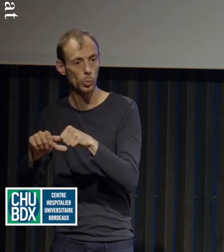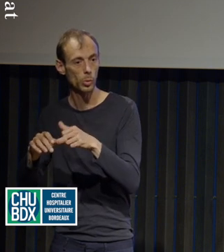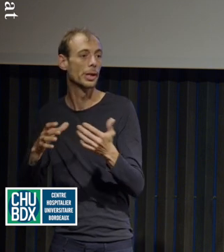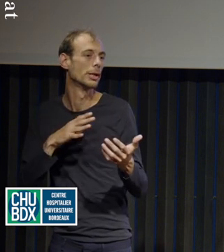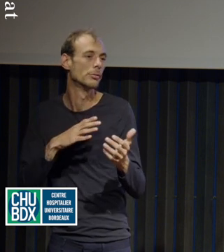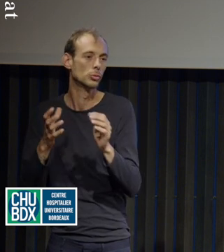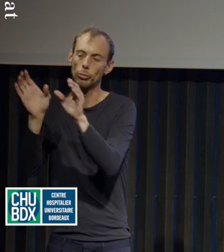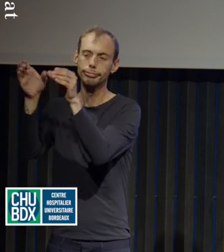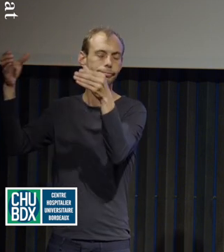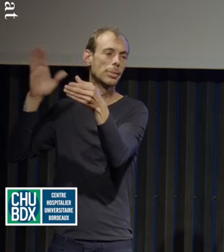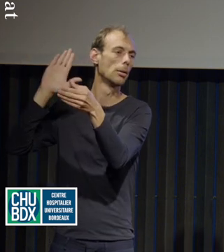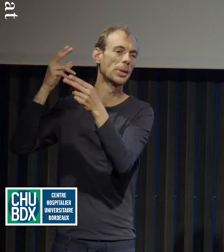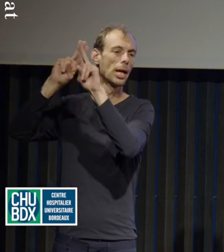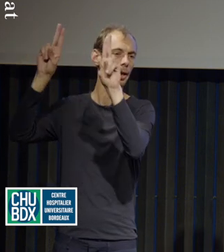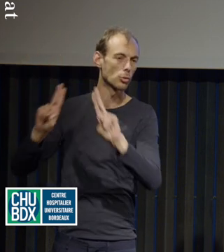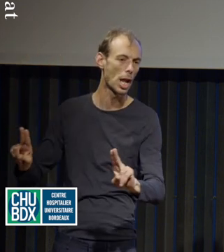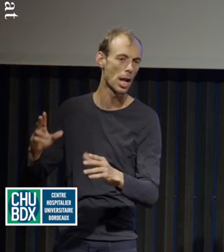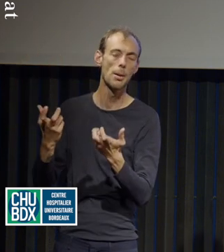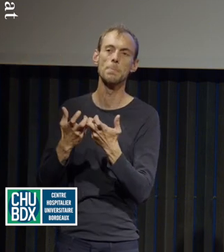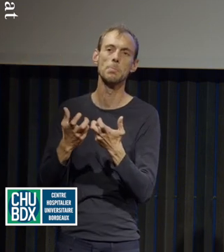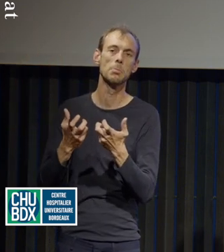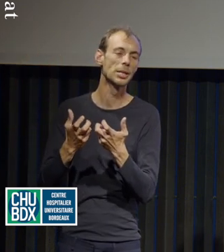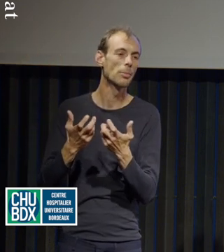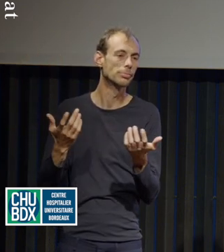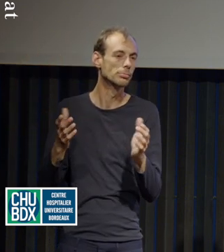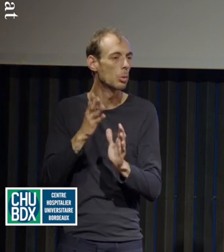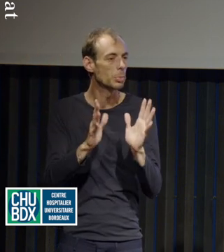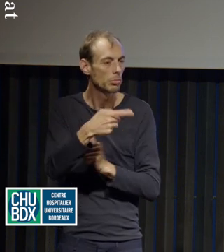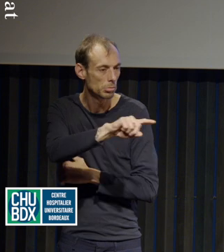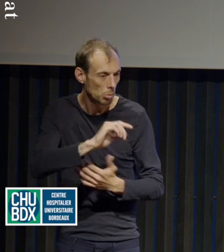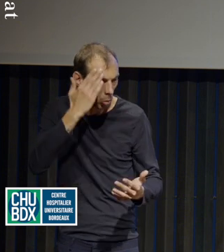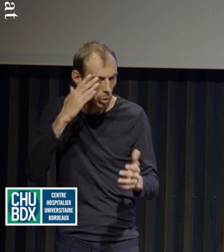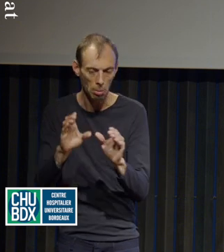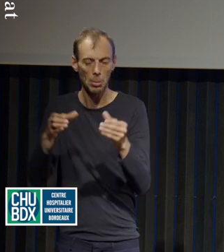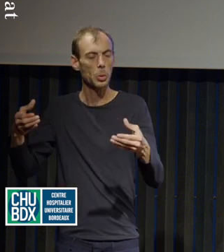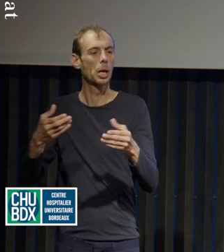des manuels de référence, comme par exemple le manuel DSM-5